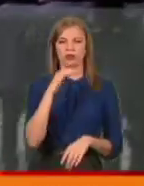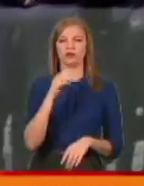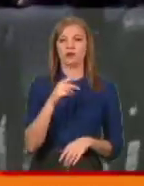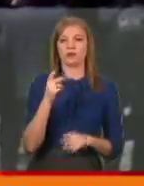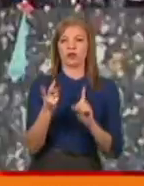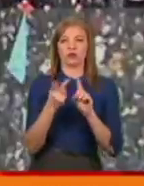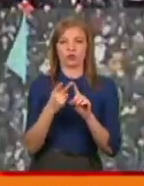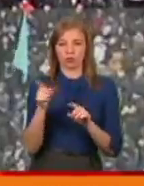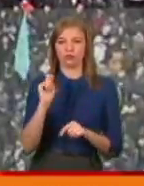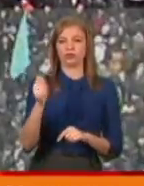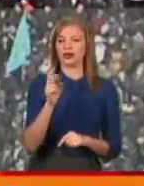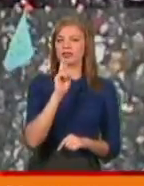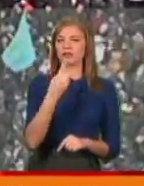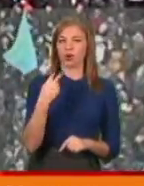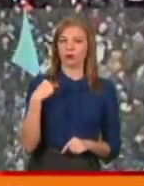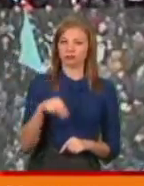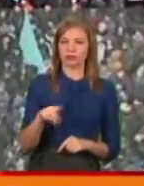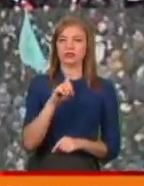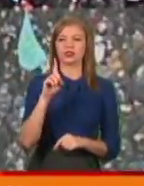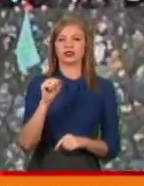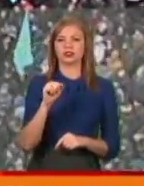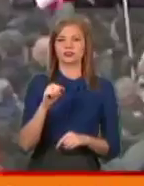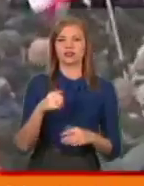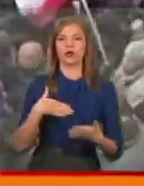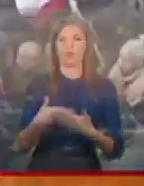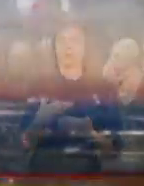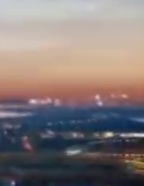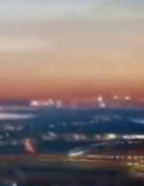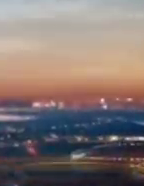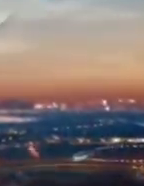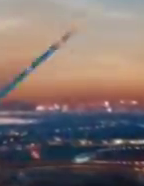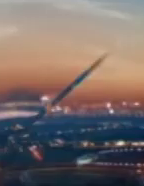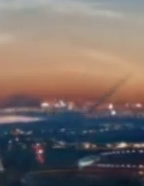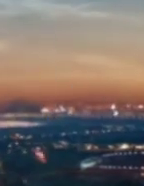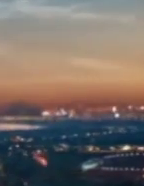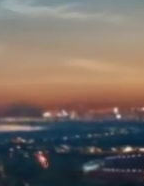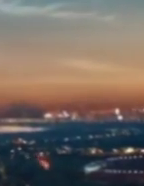Ільмі Умерову дали 2 роки за ґратами за громадську діяльність.